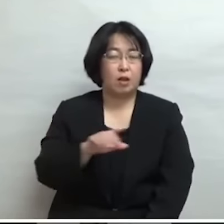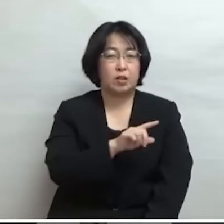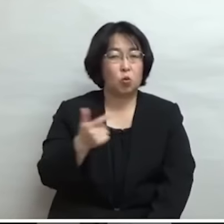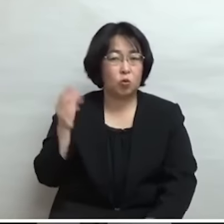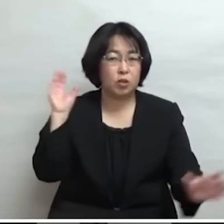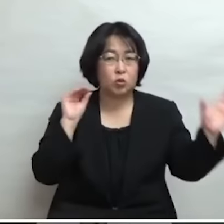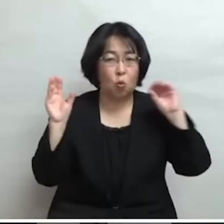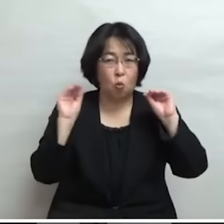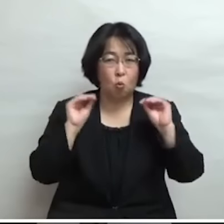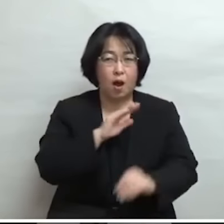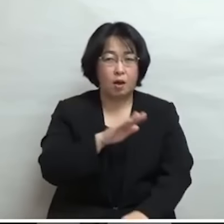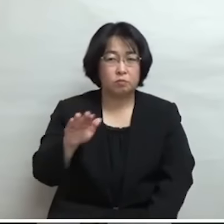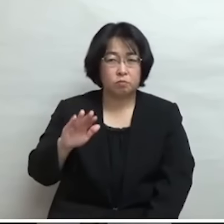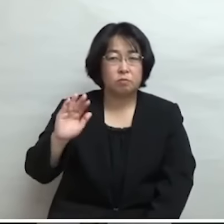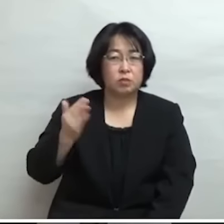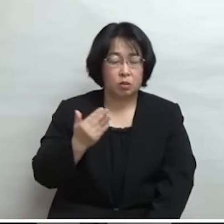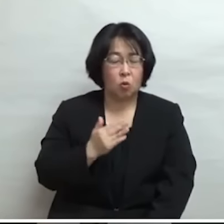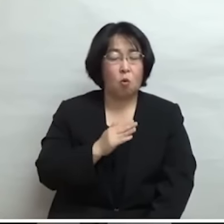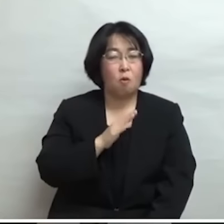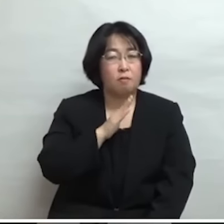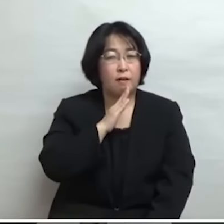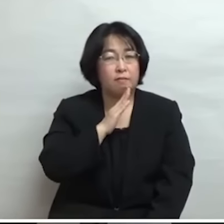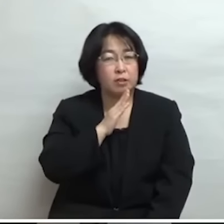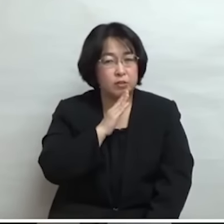ても、確実に、